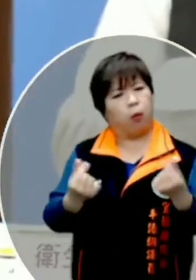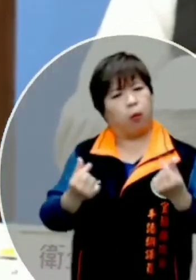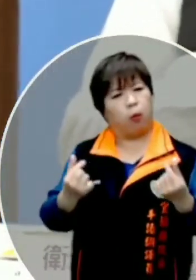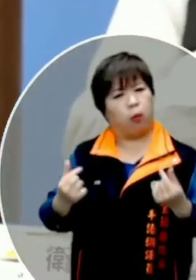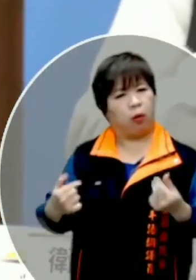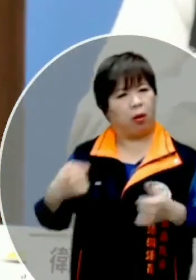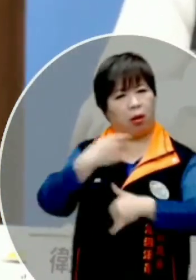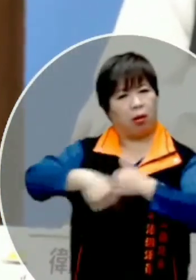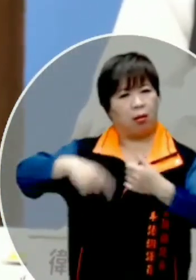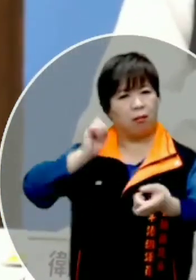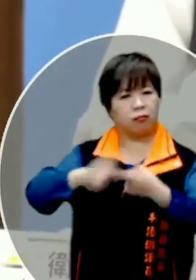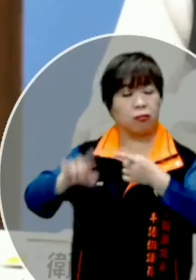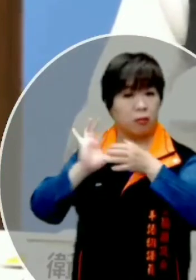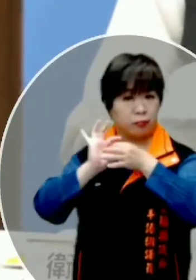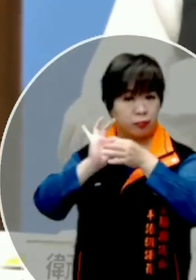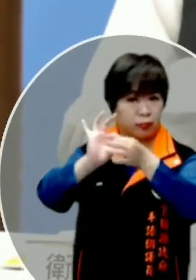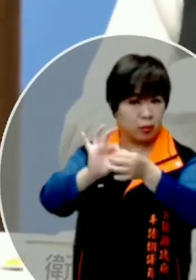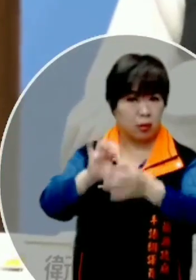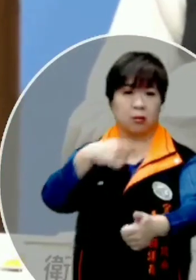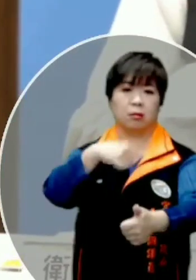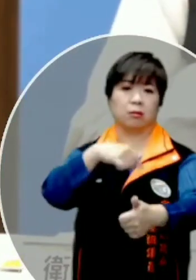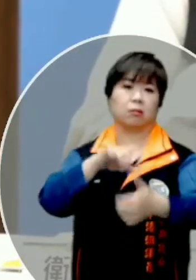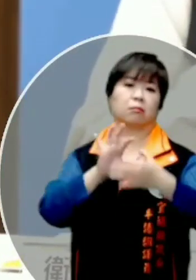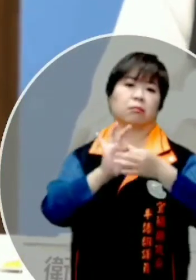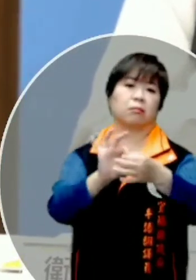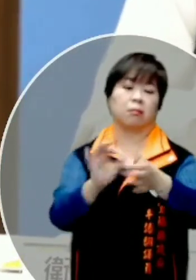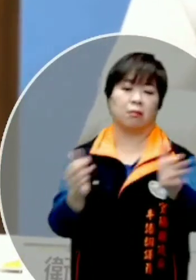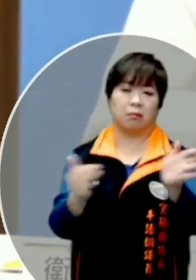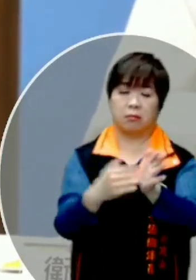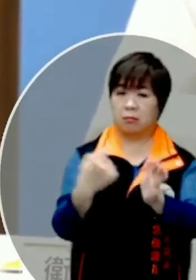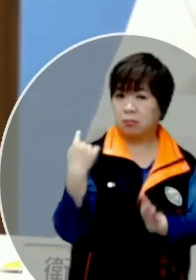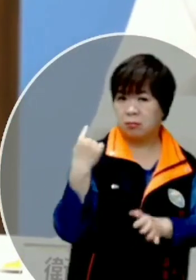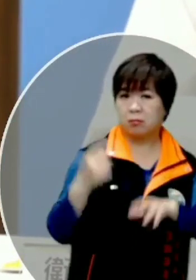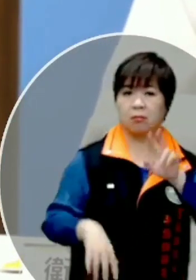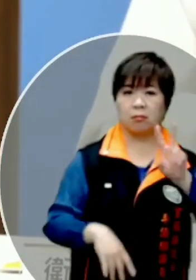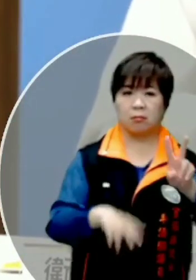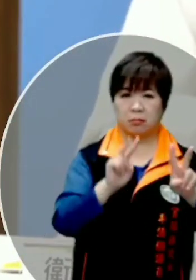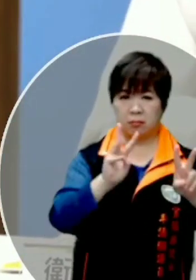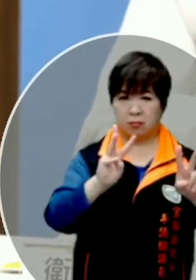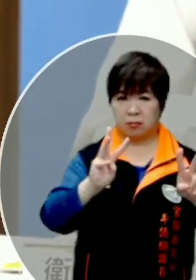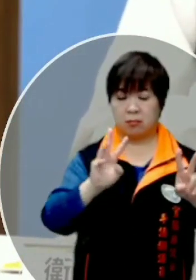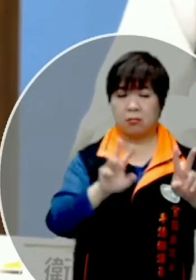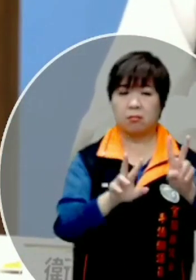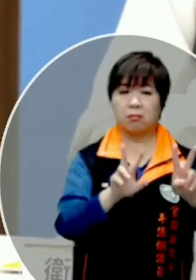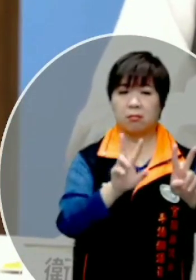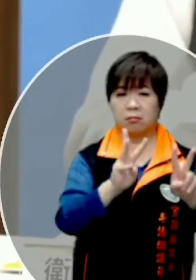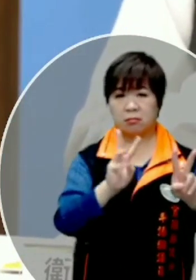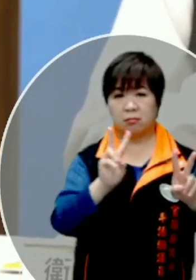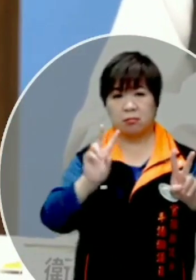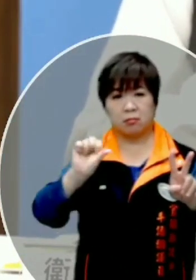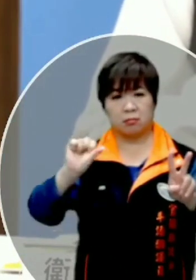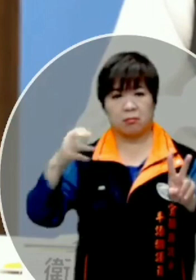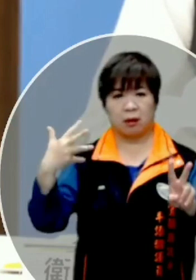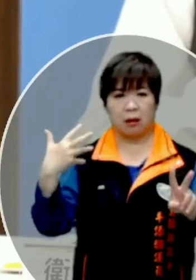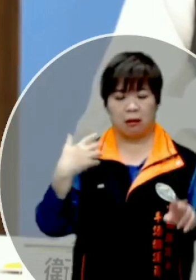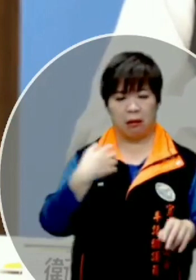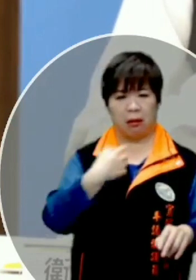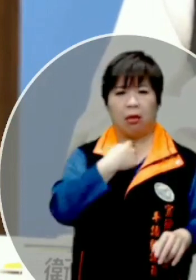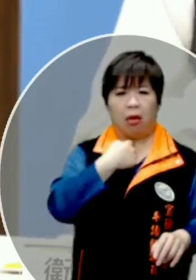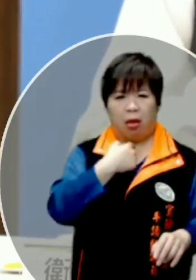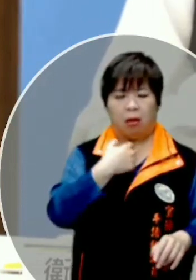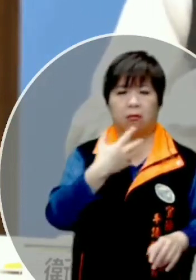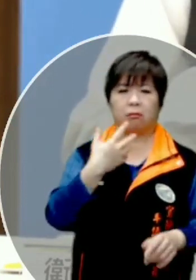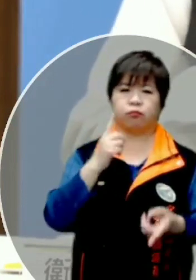症状持续，那他们也持续在教学。那到昨天呢，23258号呢有出现症状，那他当